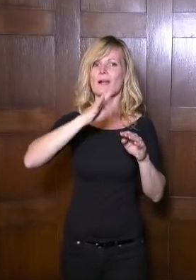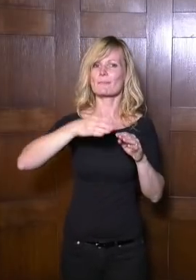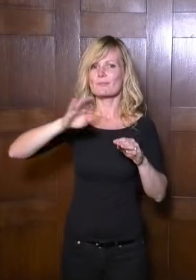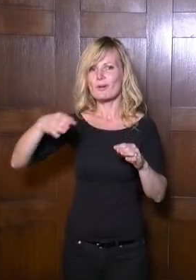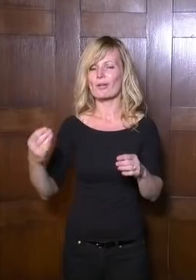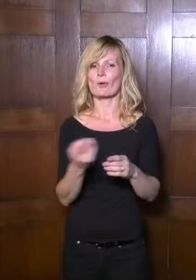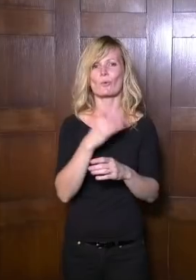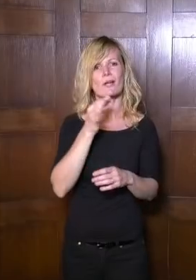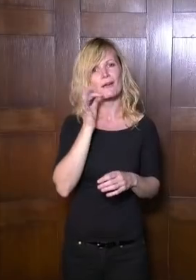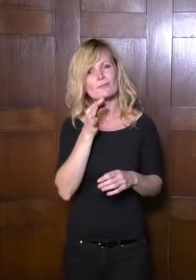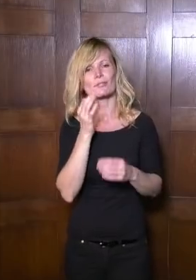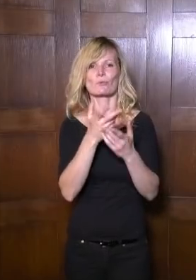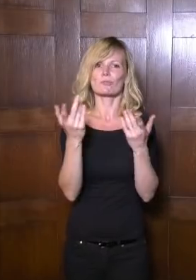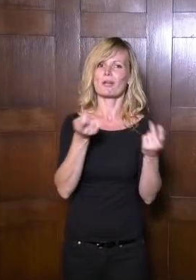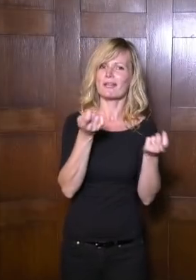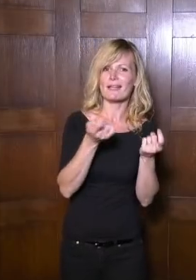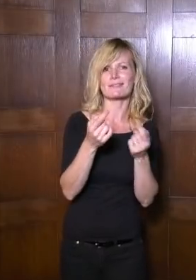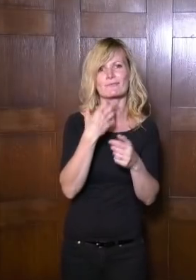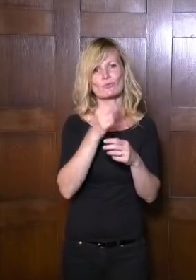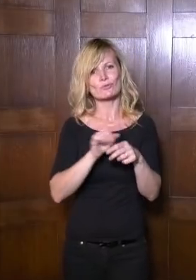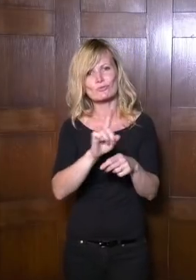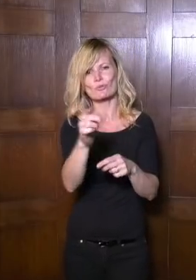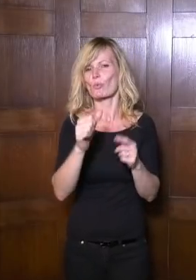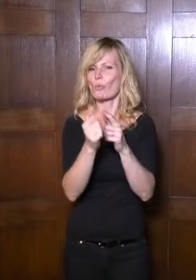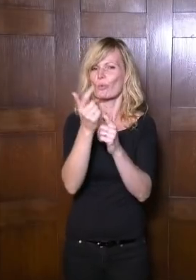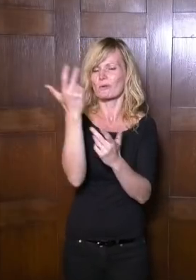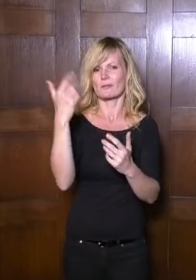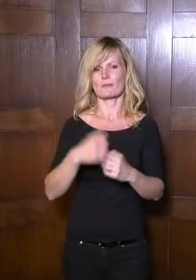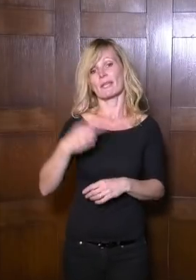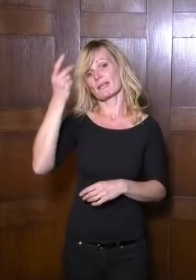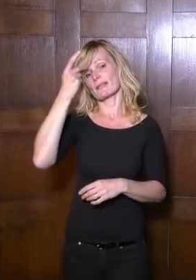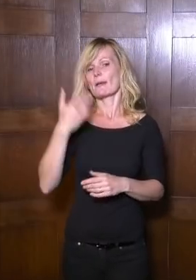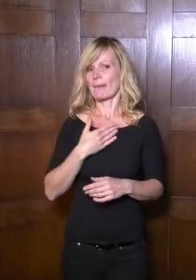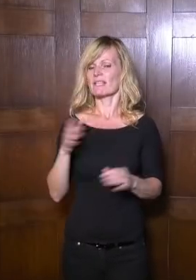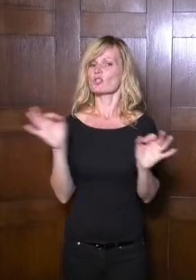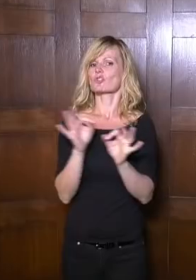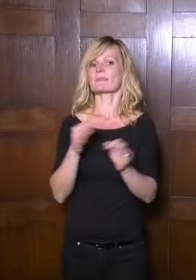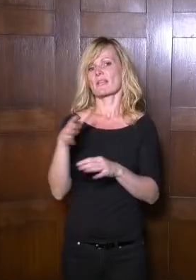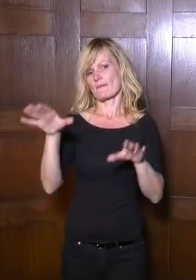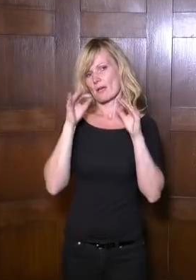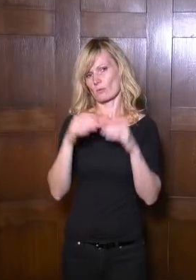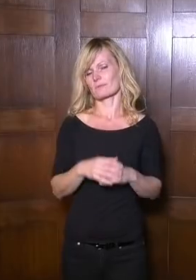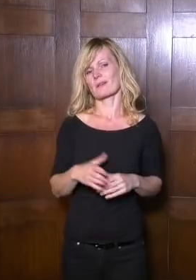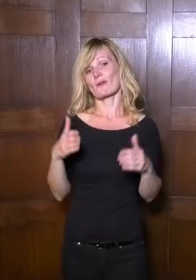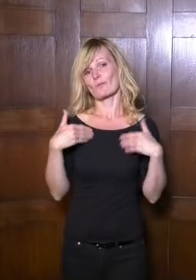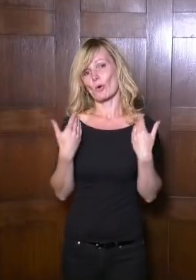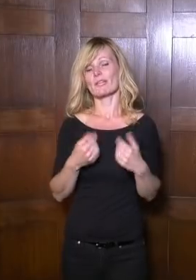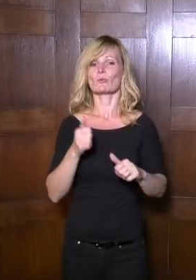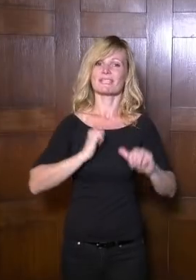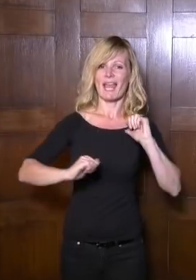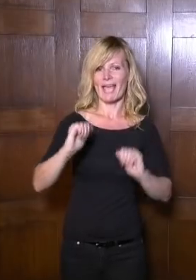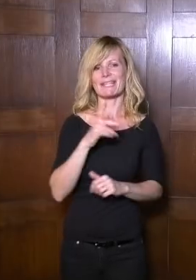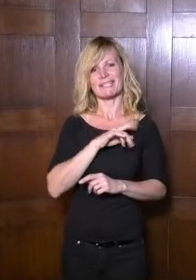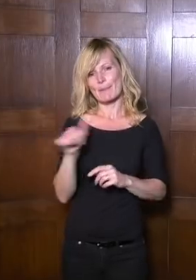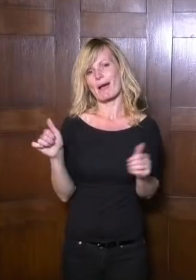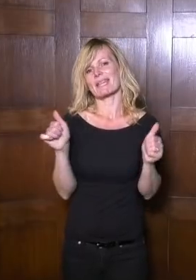oder. Ich erinnere mich persönlich, und das ist meine schlimmste Erfahrung eigentlich, Freud und Leid, habe ich immer gesagt, zu meinen Kunden liegen immer sehr dicht.